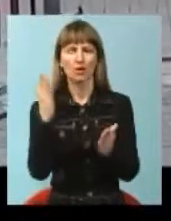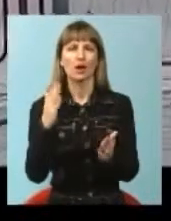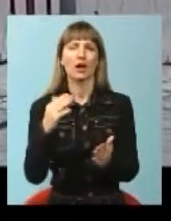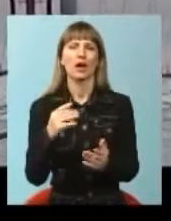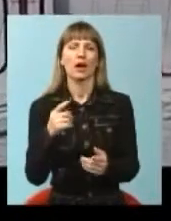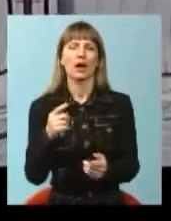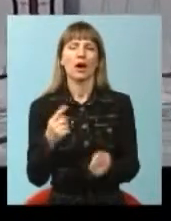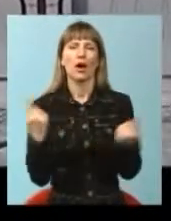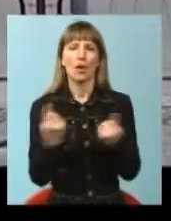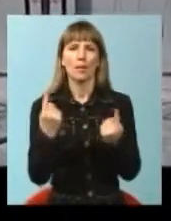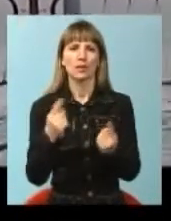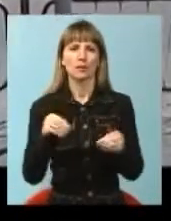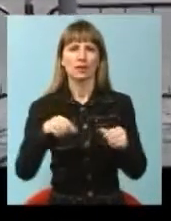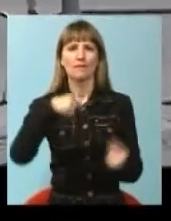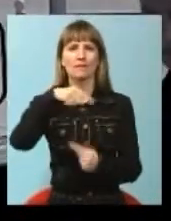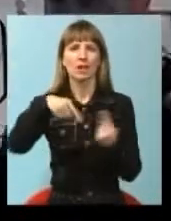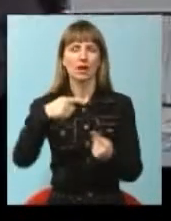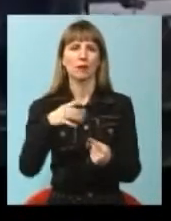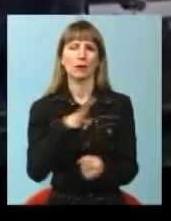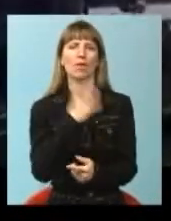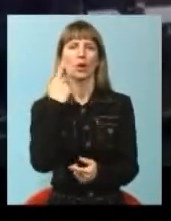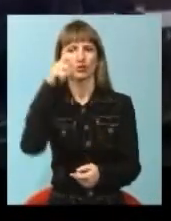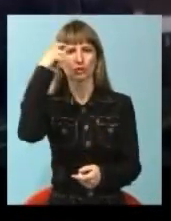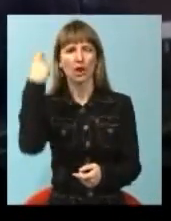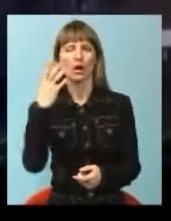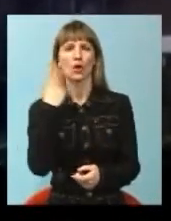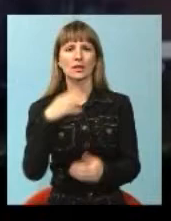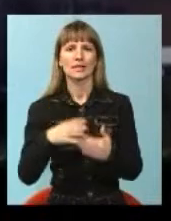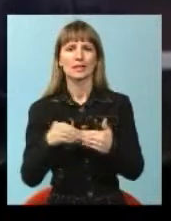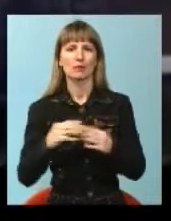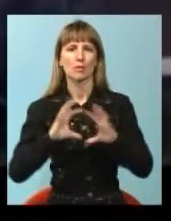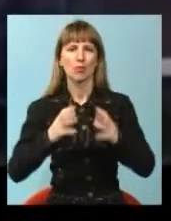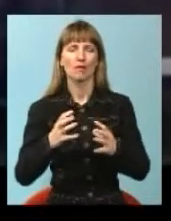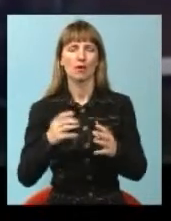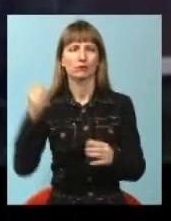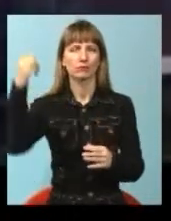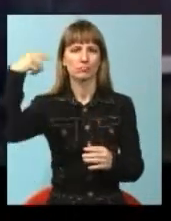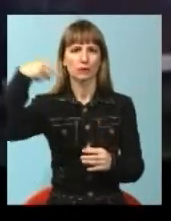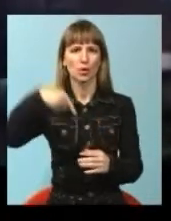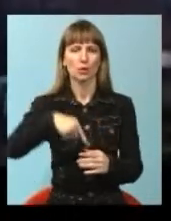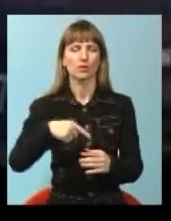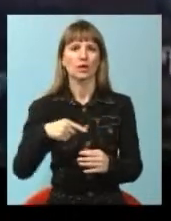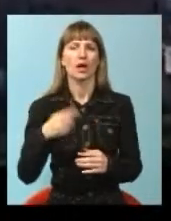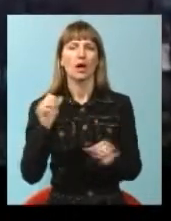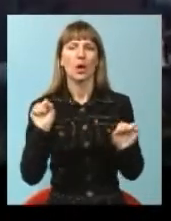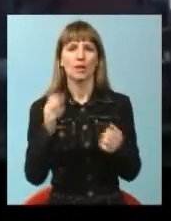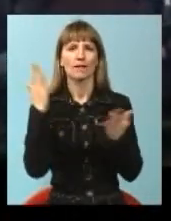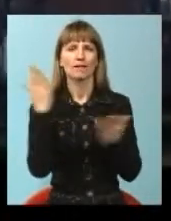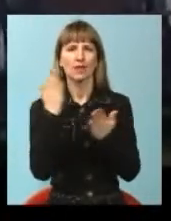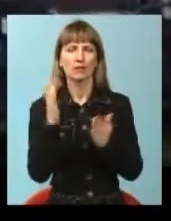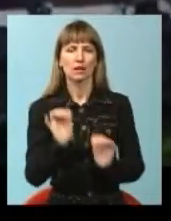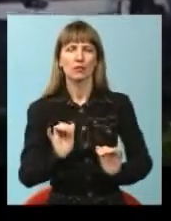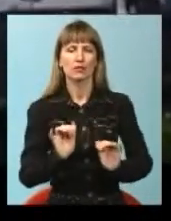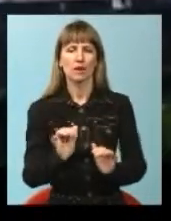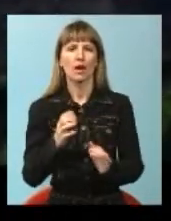Зазвичай піщаний вихор відбувається за спекотної погоди, коли земна поверхня прогрівається сонячними променями. Холодний вітер,